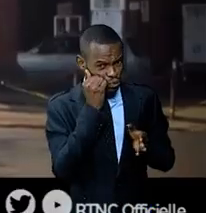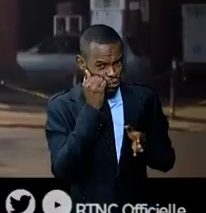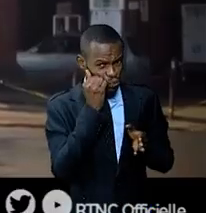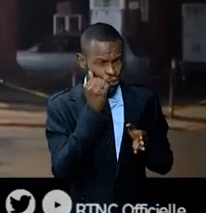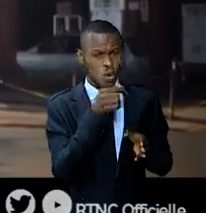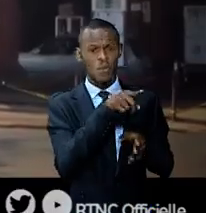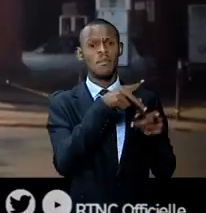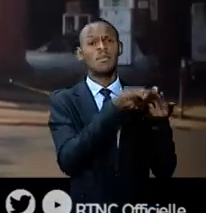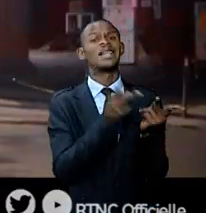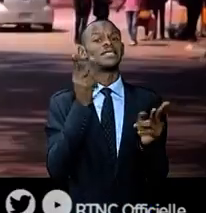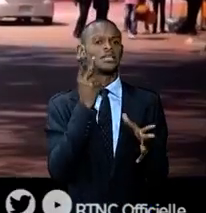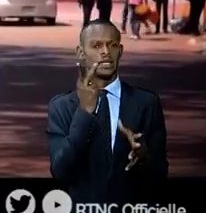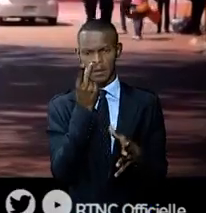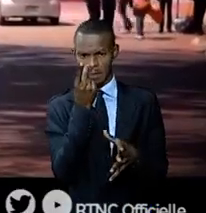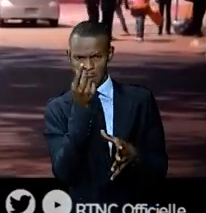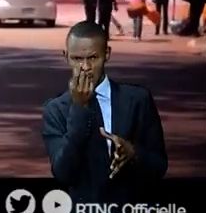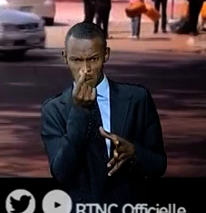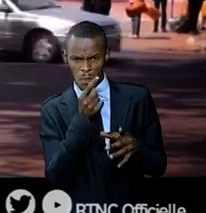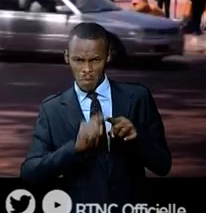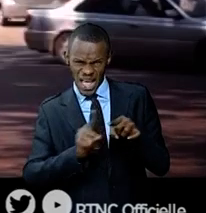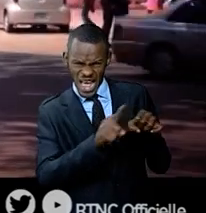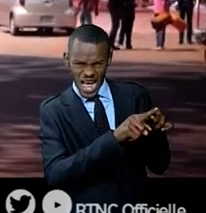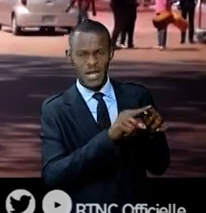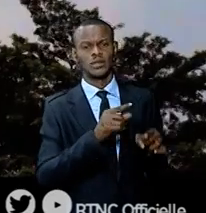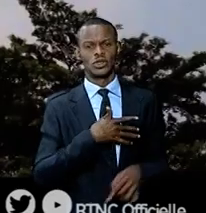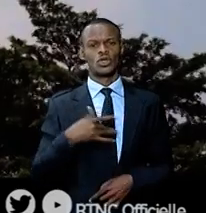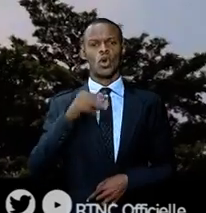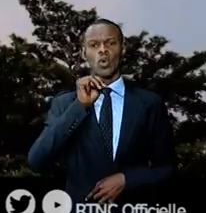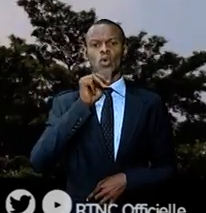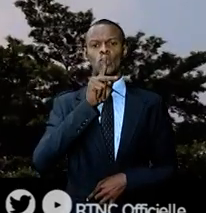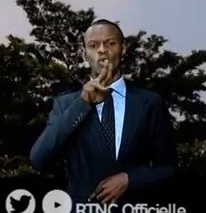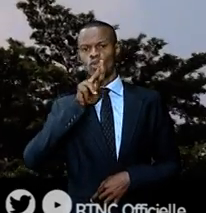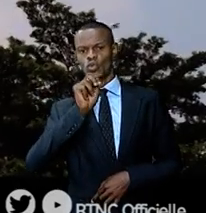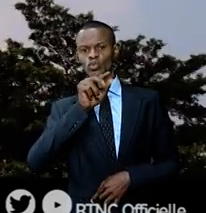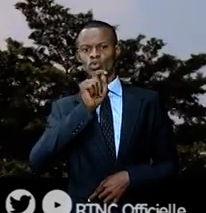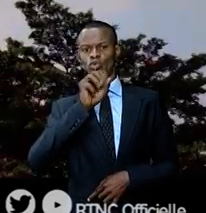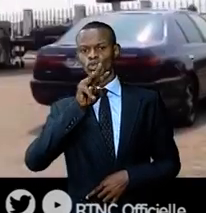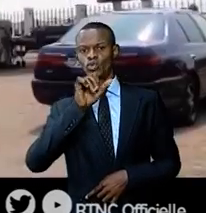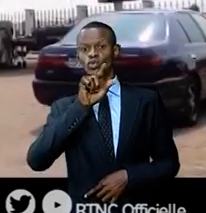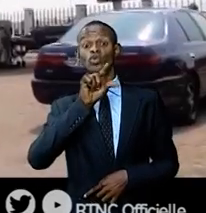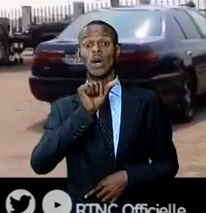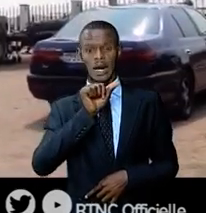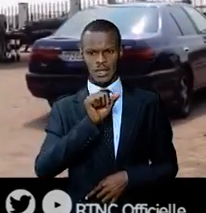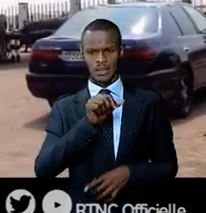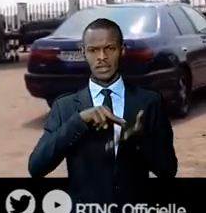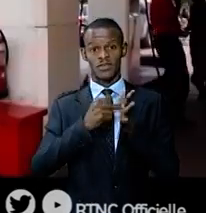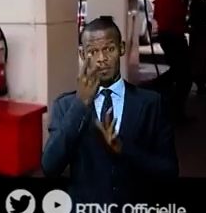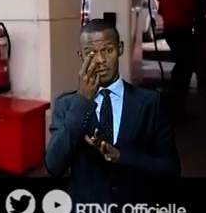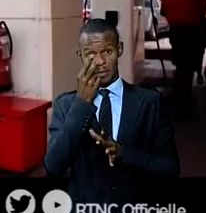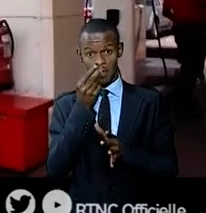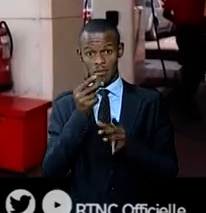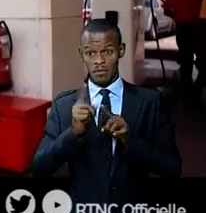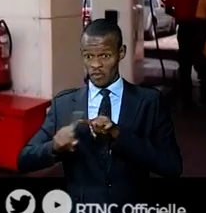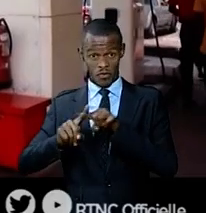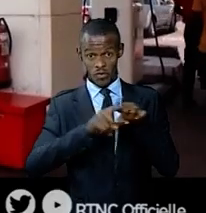produits pétroliers figurent dans la catégorie de ce que l'on appelle le secteur stratégique. Au ministère de l'Économie, tous les mécanismes sont